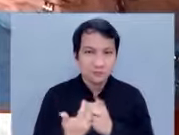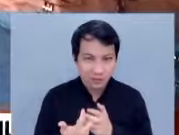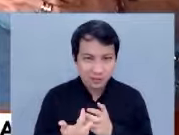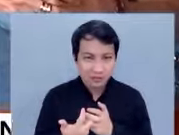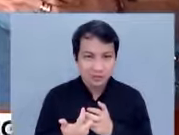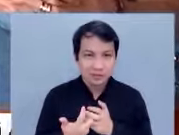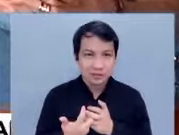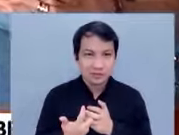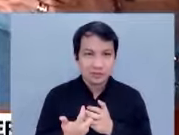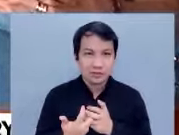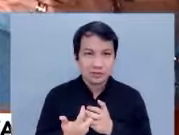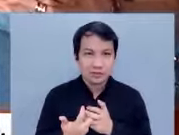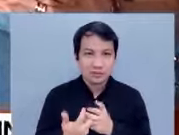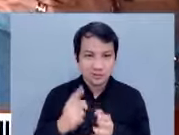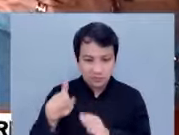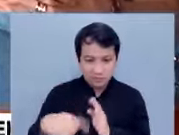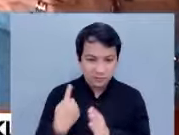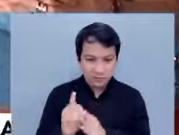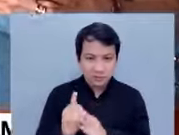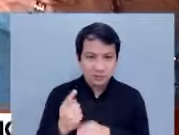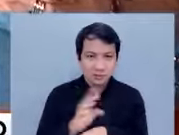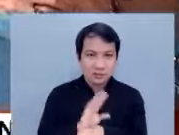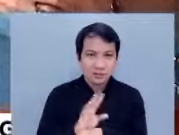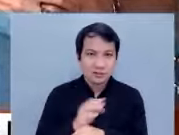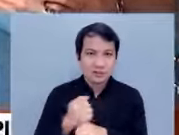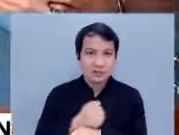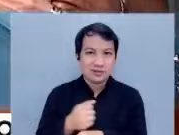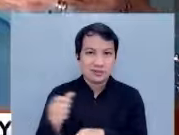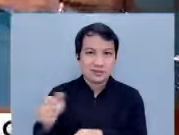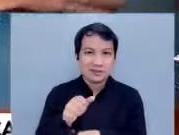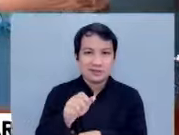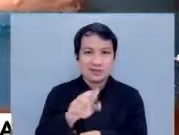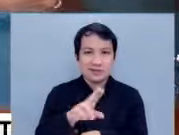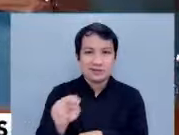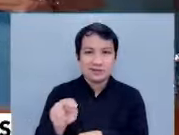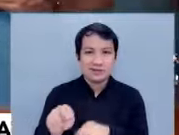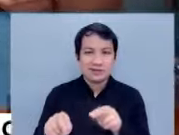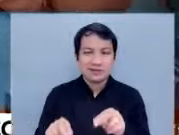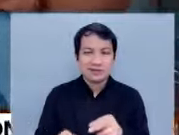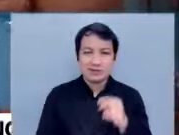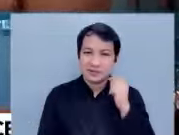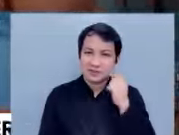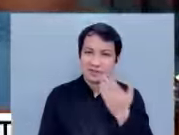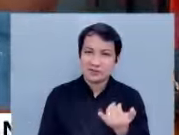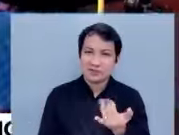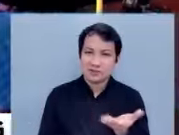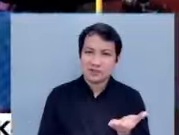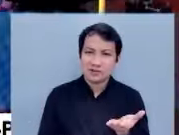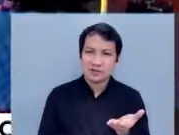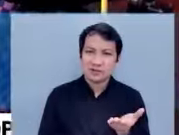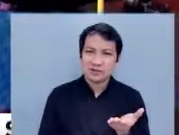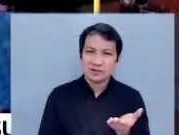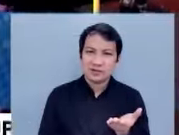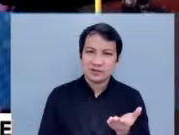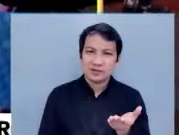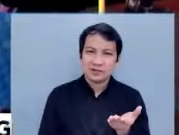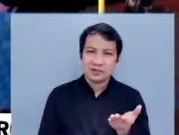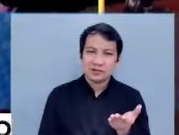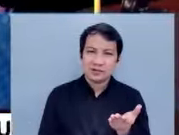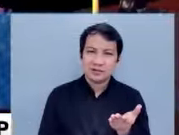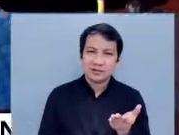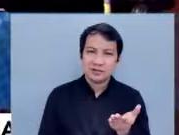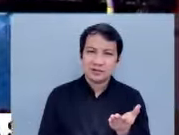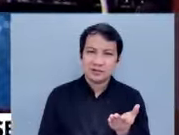lilipas ang isang taon na walang pelikula na hindi gagamit ng kanta ninyo. No, parang ang Leaves ata was for Kina Julia, di